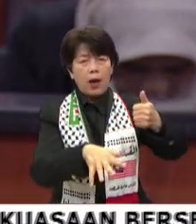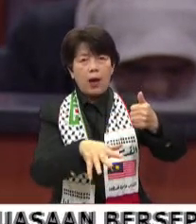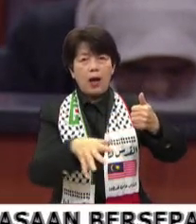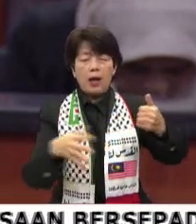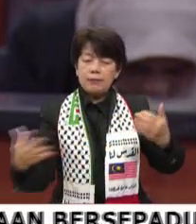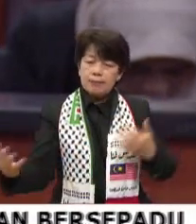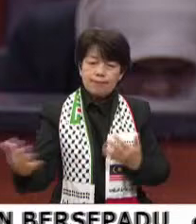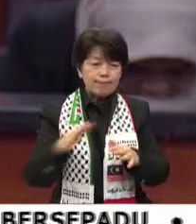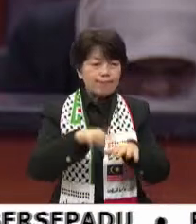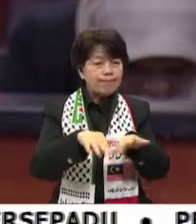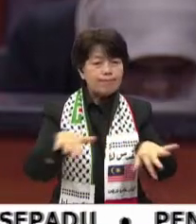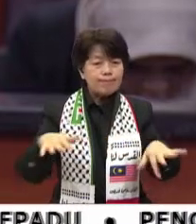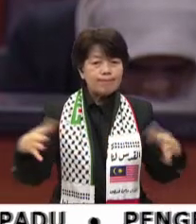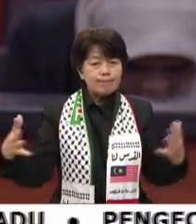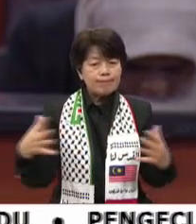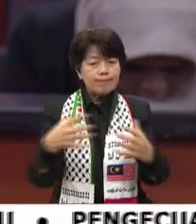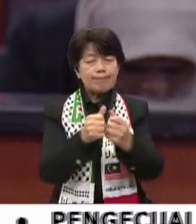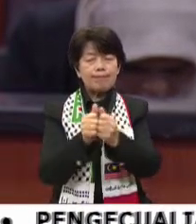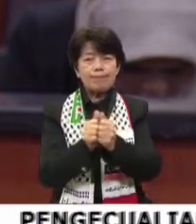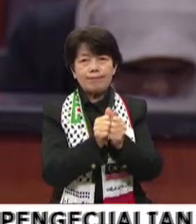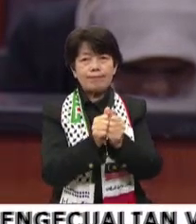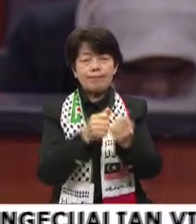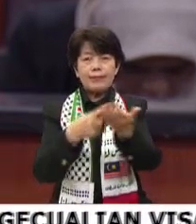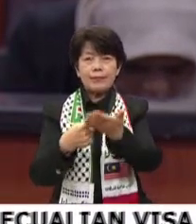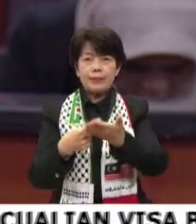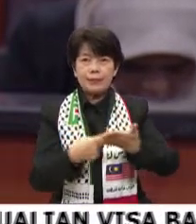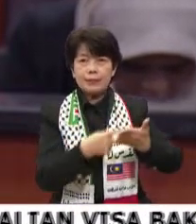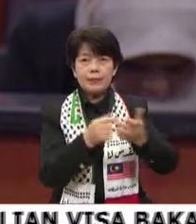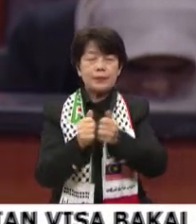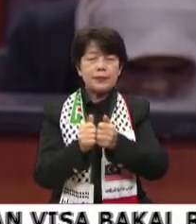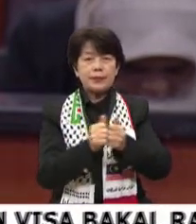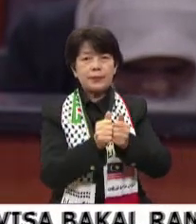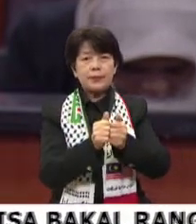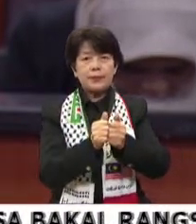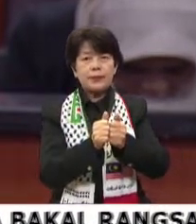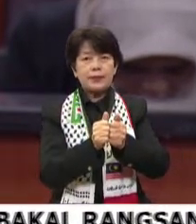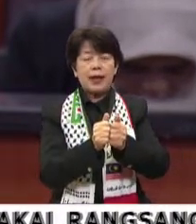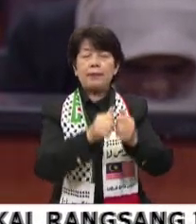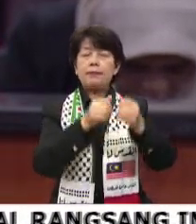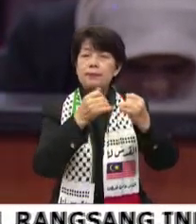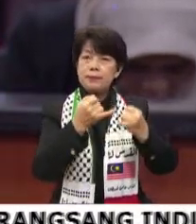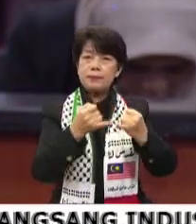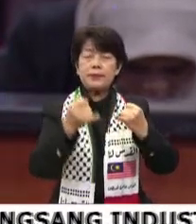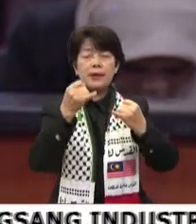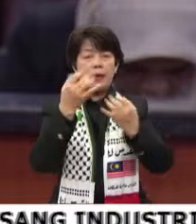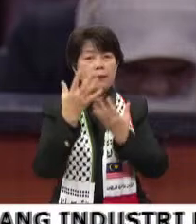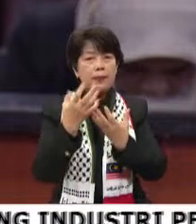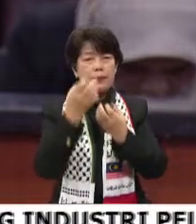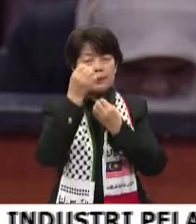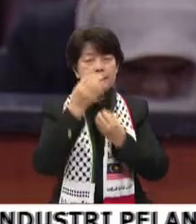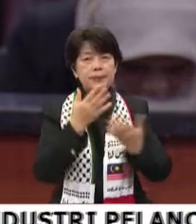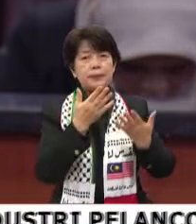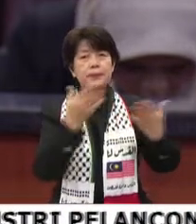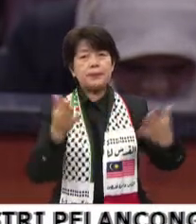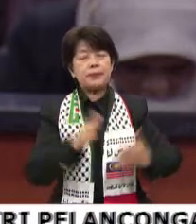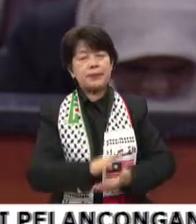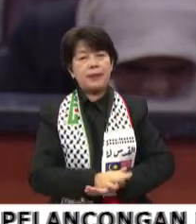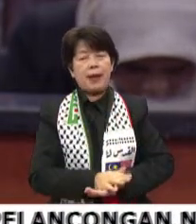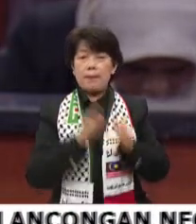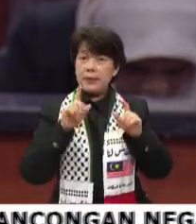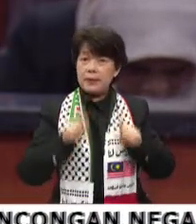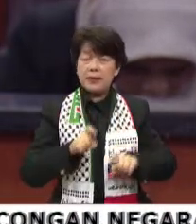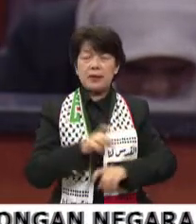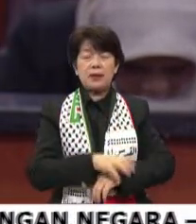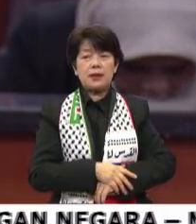usahasama antara kementeriankementerian ini perlu dilaksanakan dan akhir sekali sememangnya Bagi